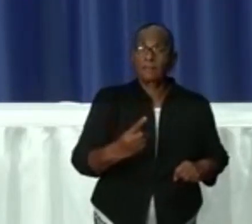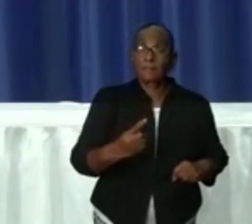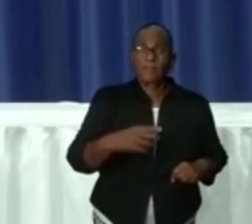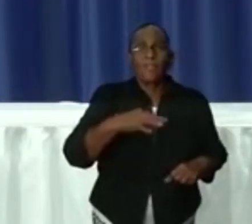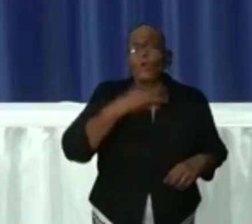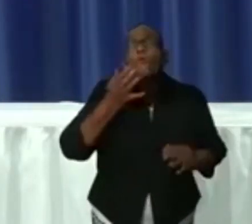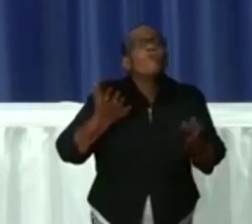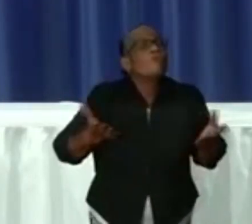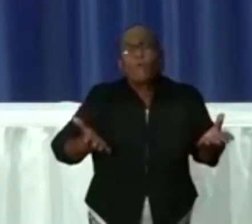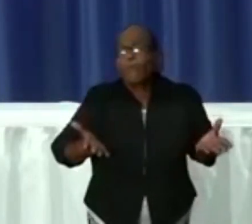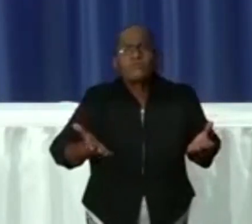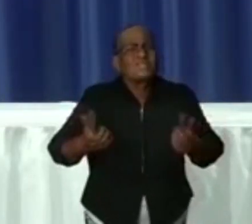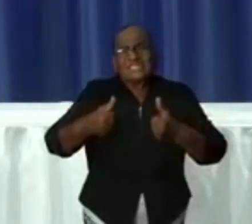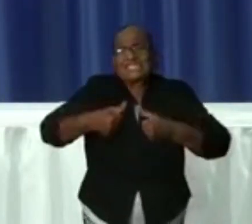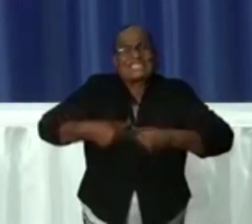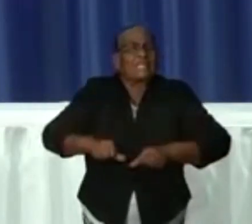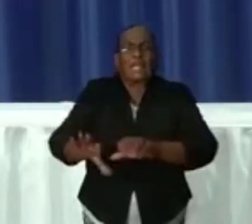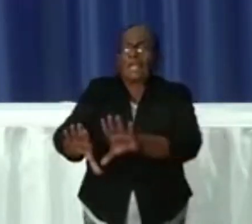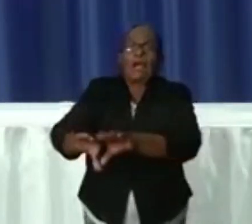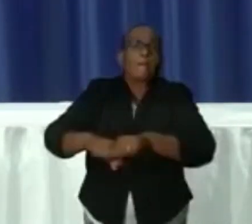Het hoeft in feite niet.